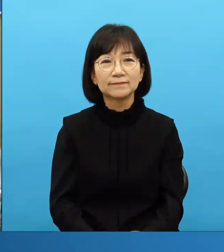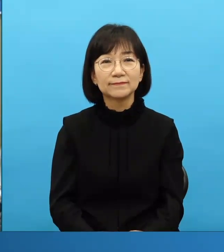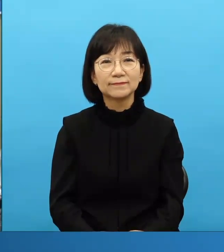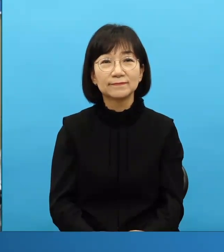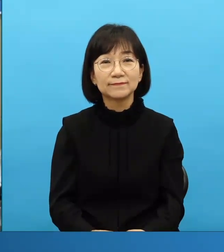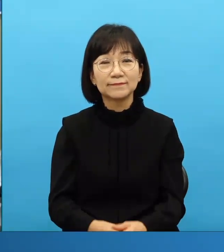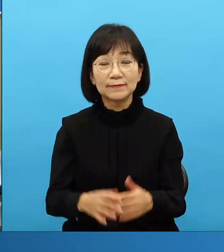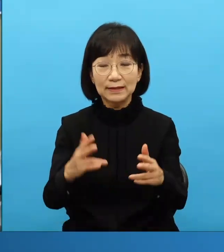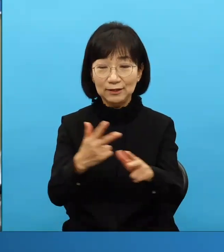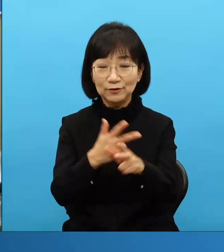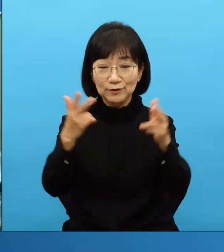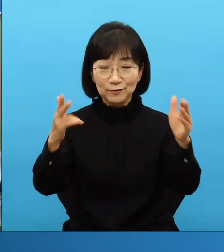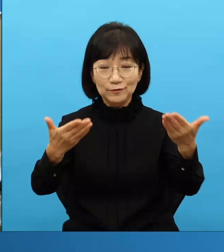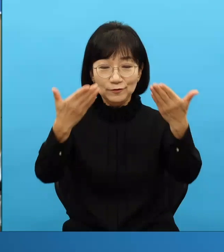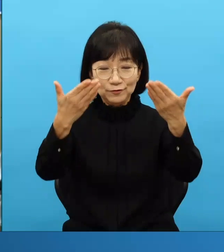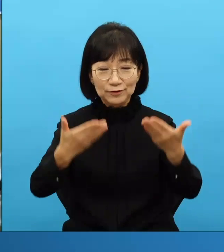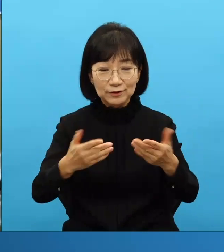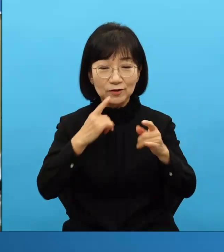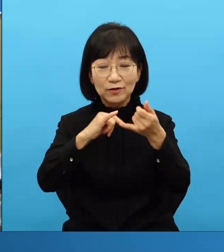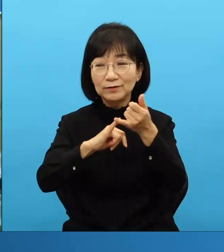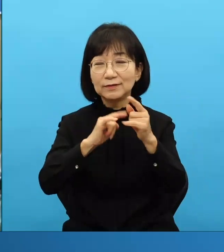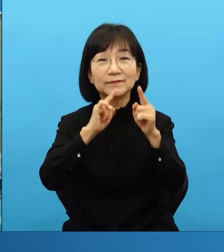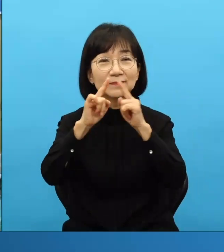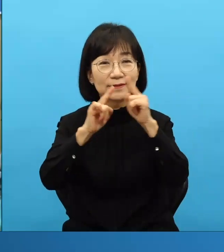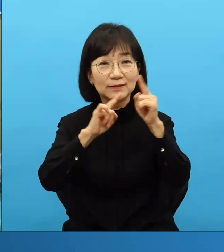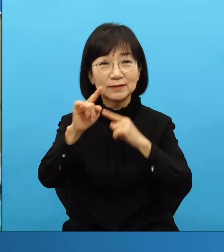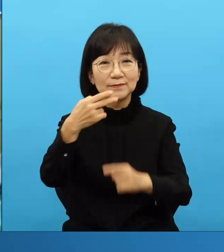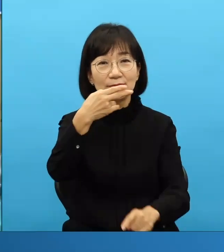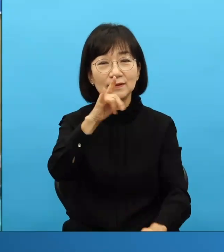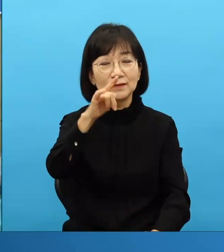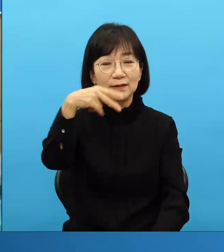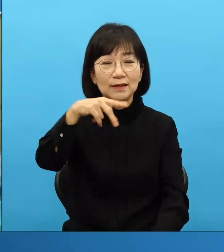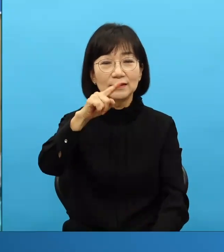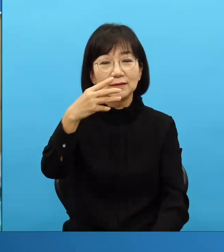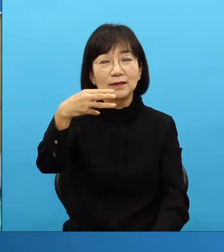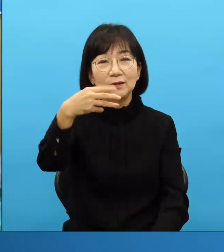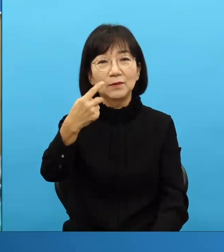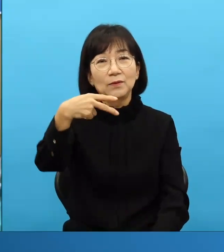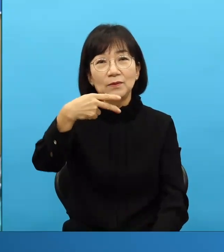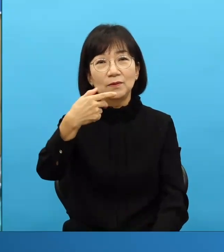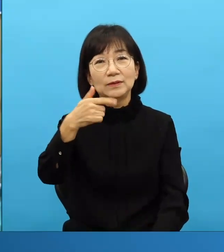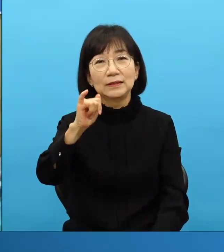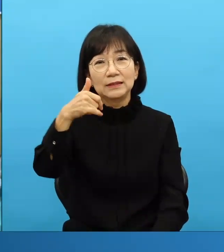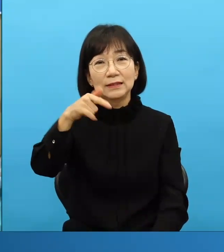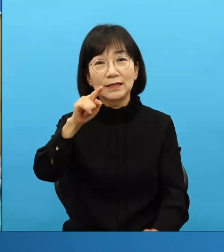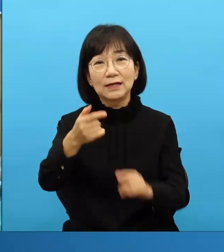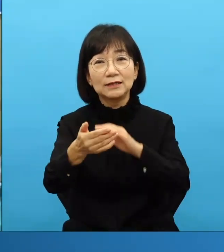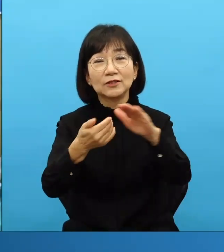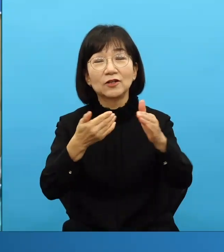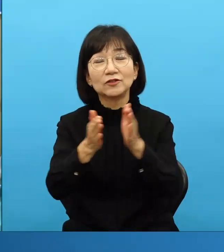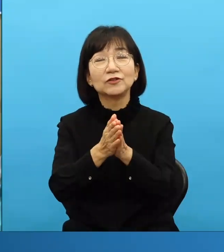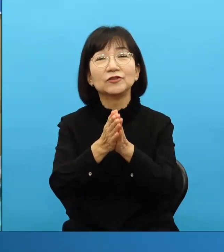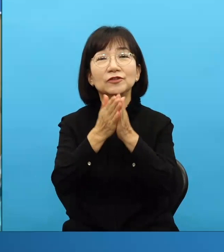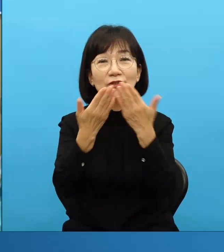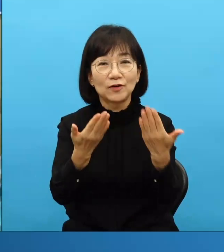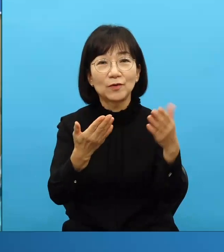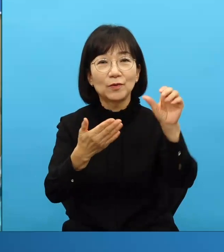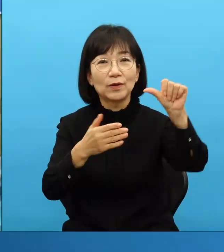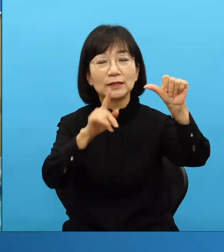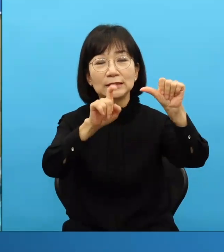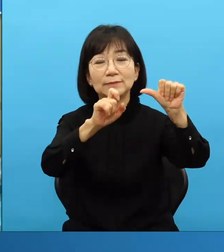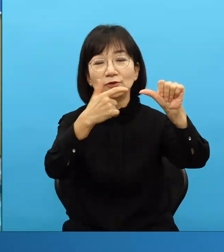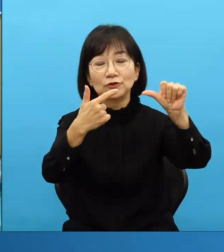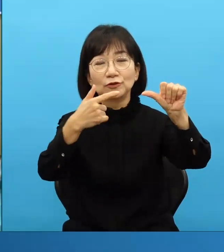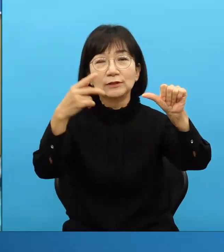이번 주간에 주시는 하나님의 영원한 언약의 말씀은 데살로니가전서 5장 16절에서 24절 말씀입니다. The covenant word that God has given to us for